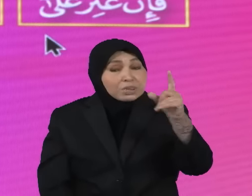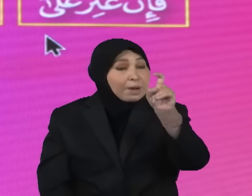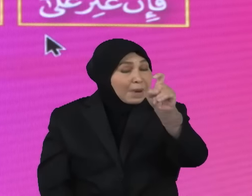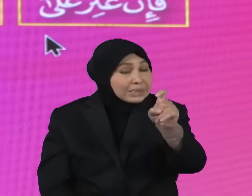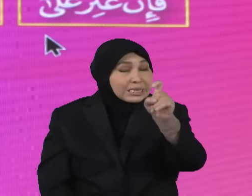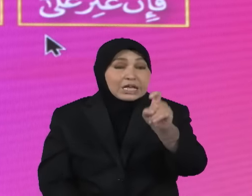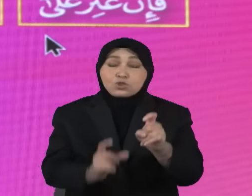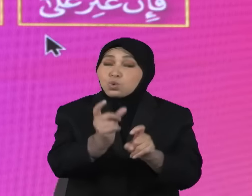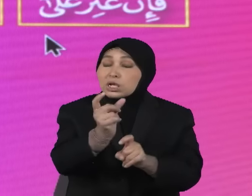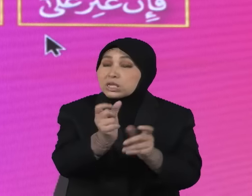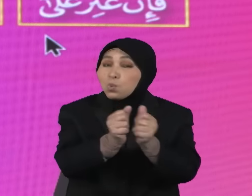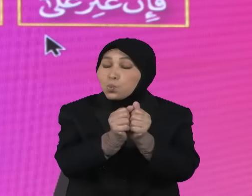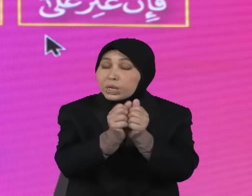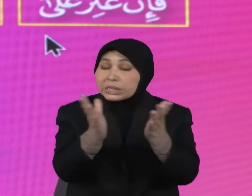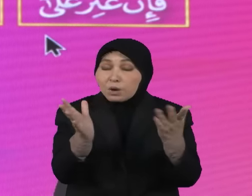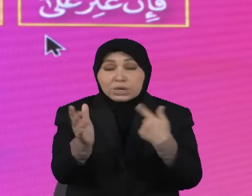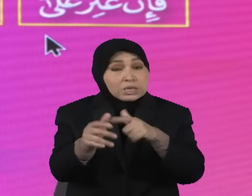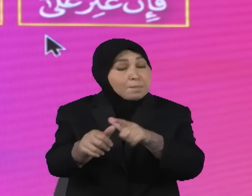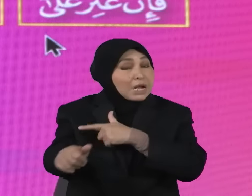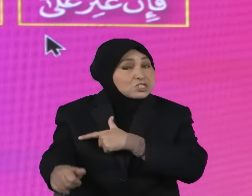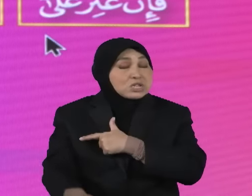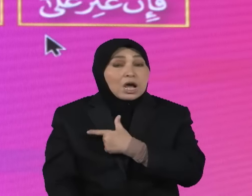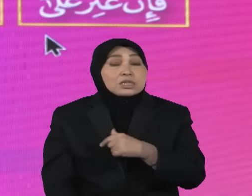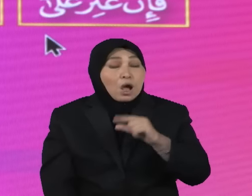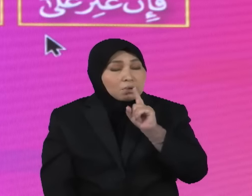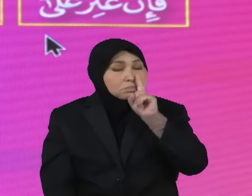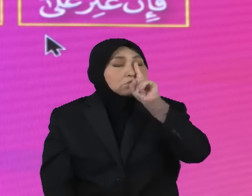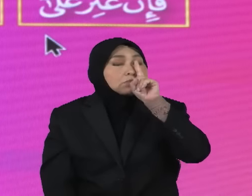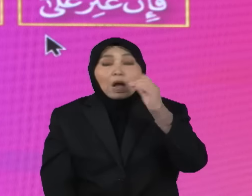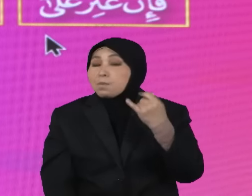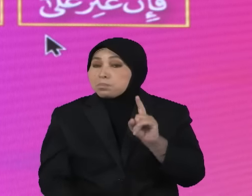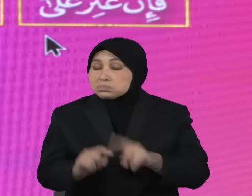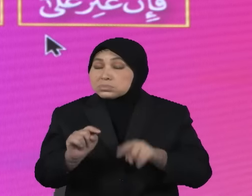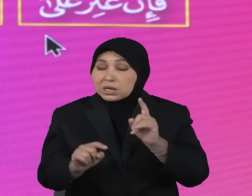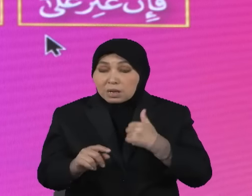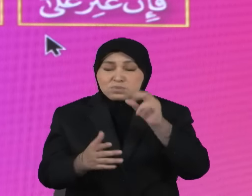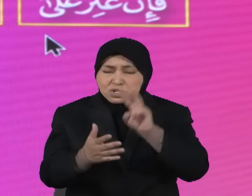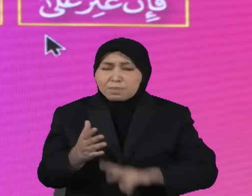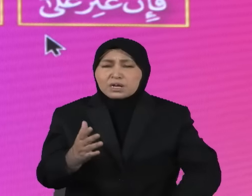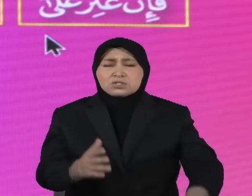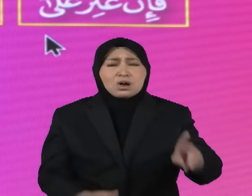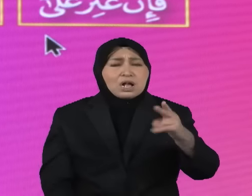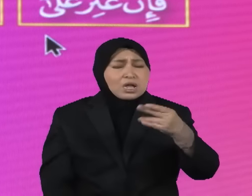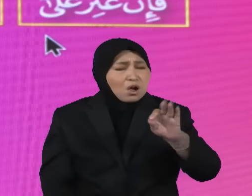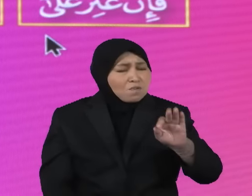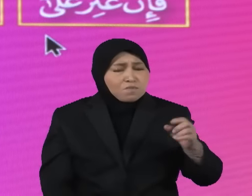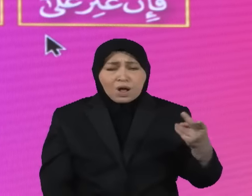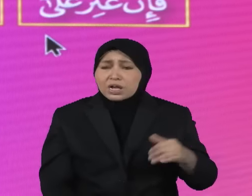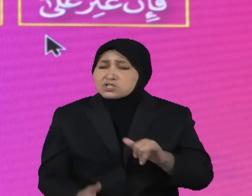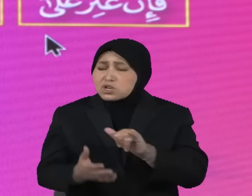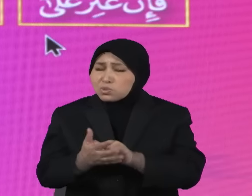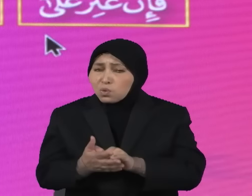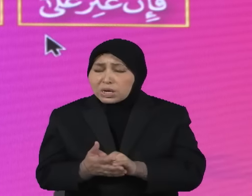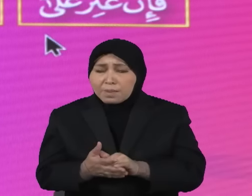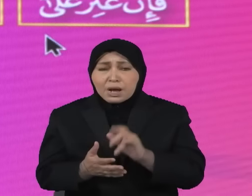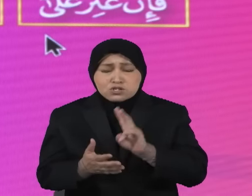tu tanpa boleh kita panjangkan gunnah. Bayangkan kalau kita kena baca secara ikhfa kat situ. Nak